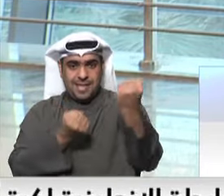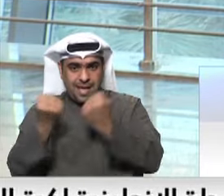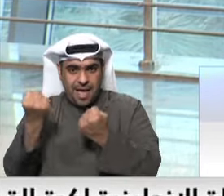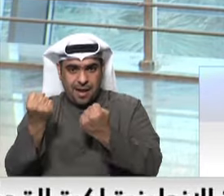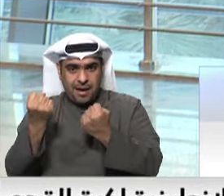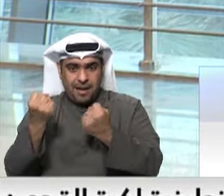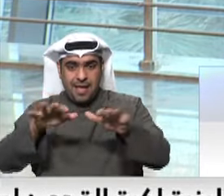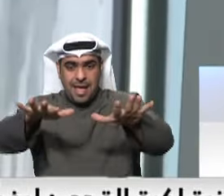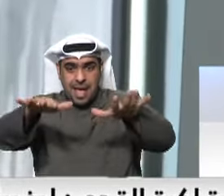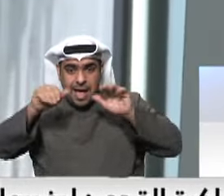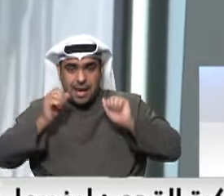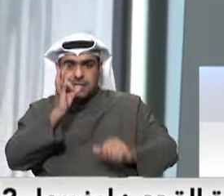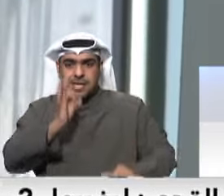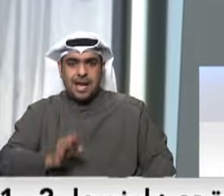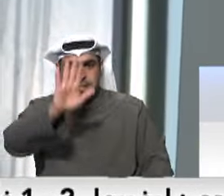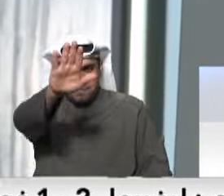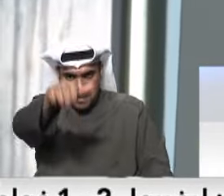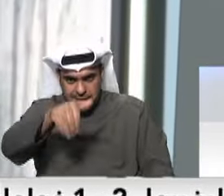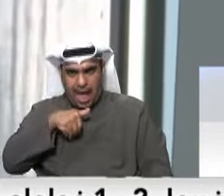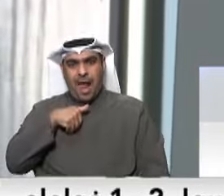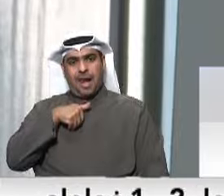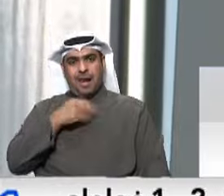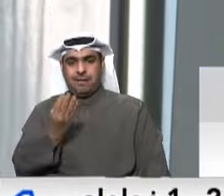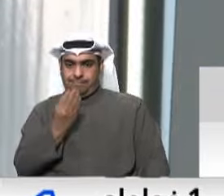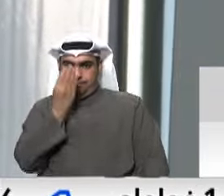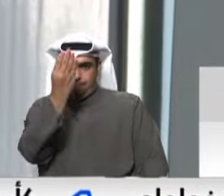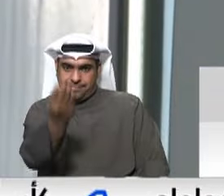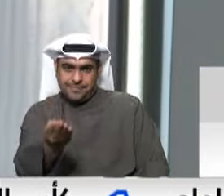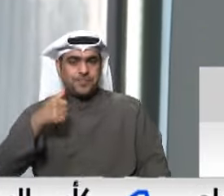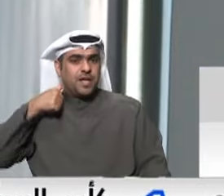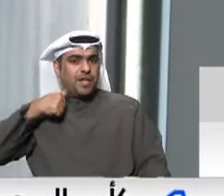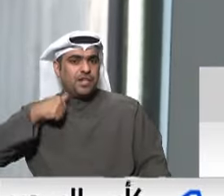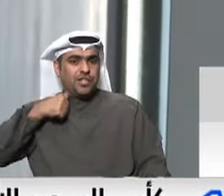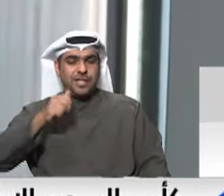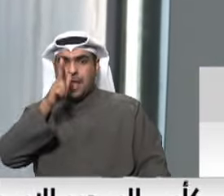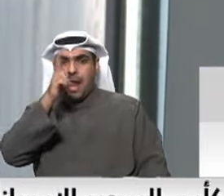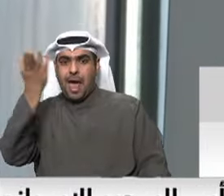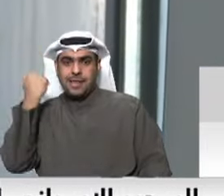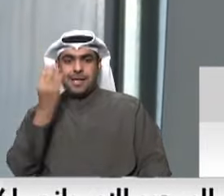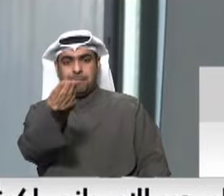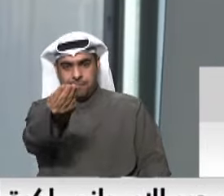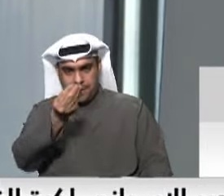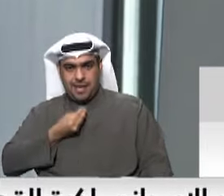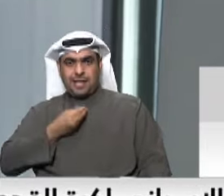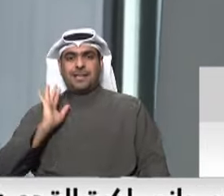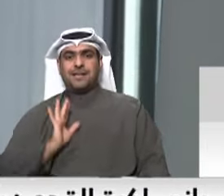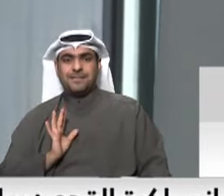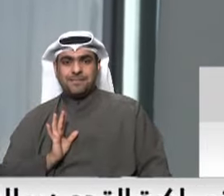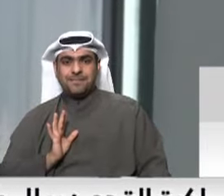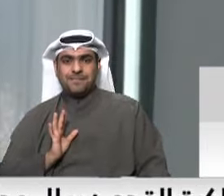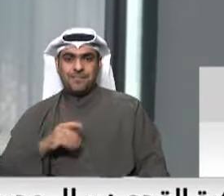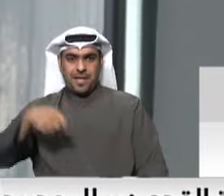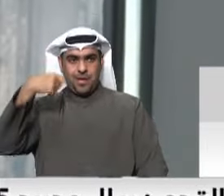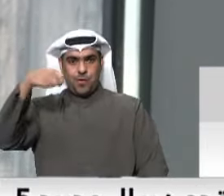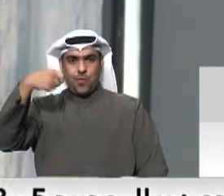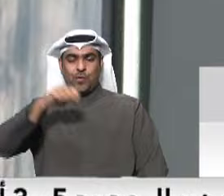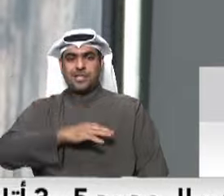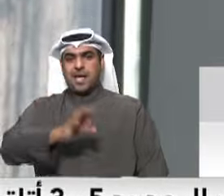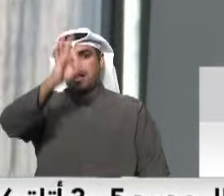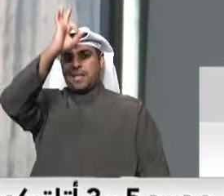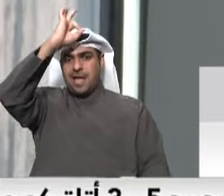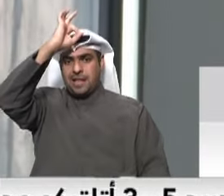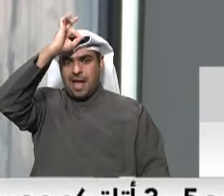واستلام الوثيقة الجديدة. وزارة الداخلية تواكب التقدم التقني والتطور التكنولوجي من خلال إدخال الأنظمة الحديثة